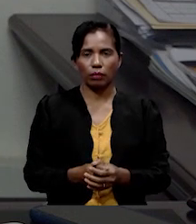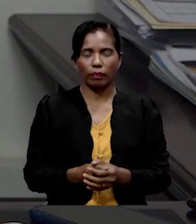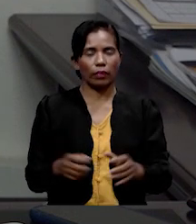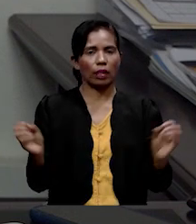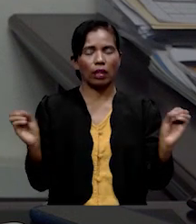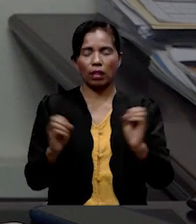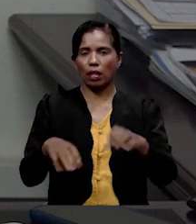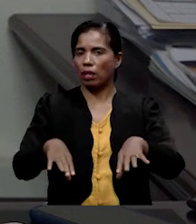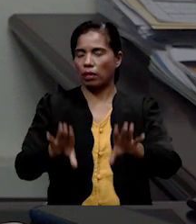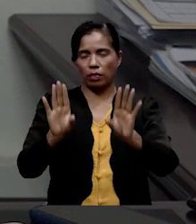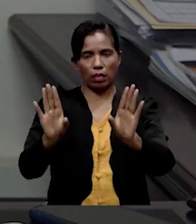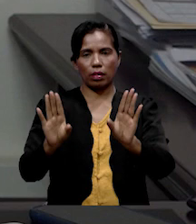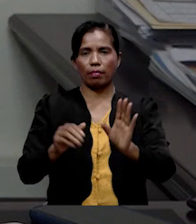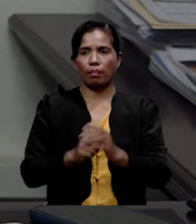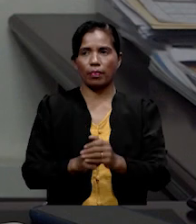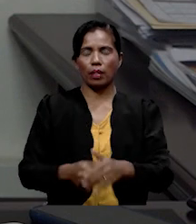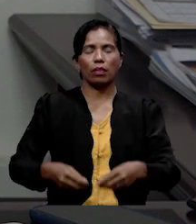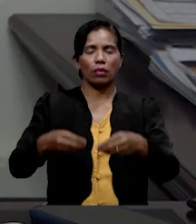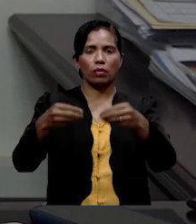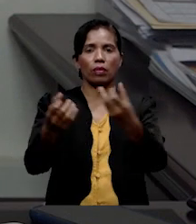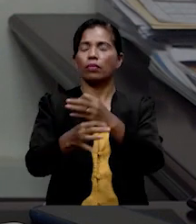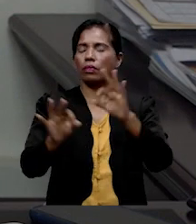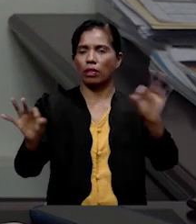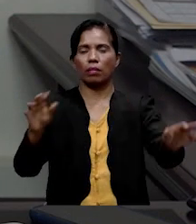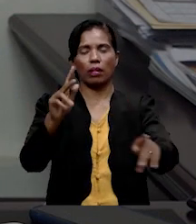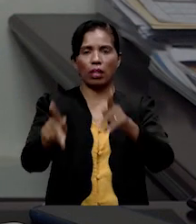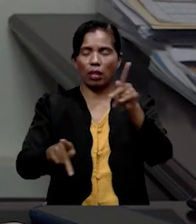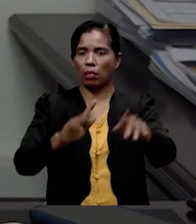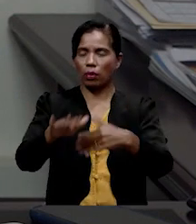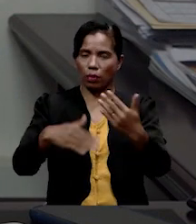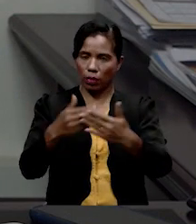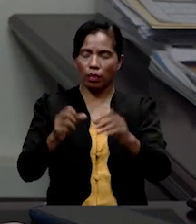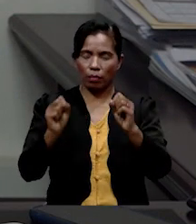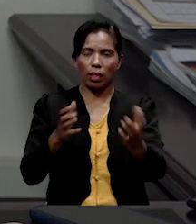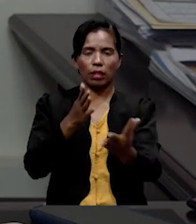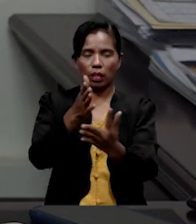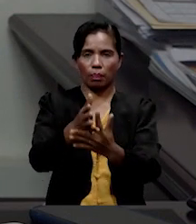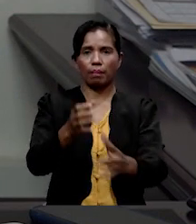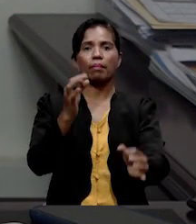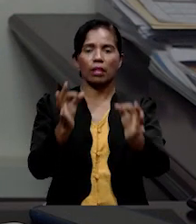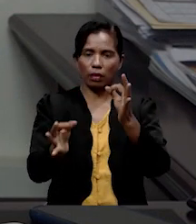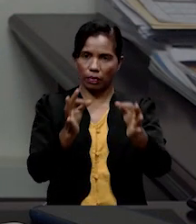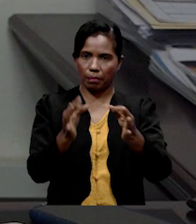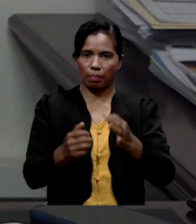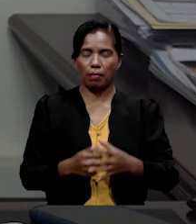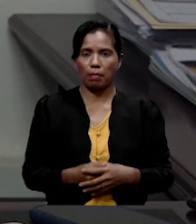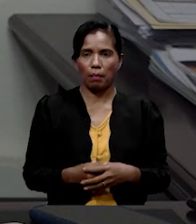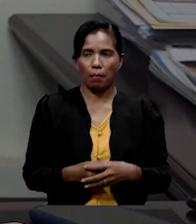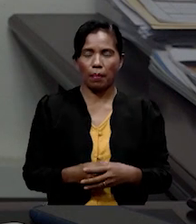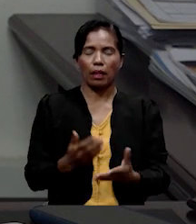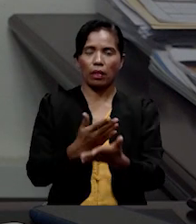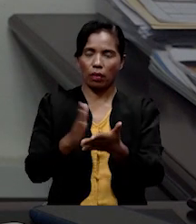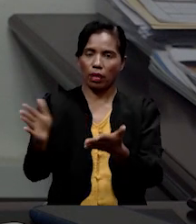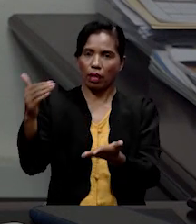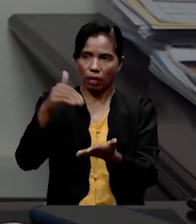labele atufang ka ne fo gratuitamente ba hitania komunidade sira mabe quando balu sosa